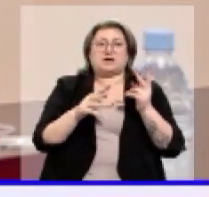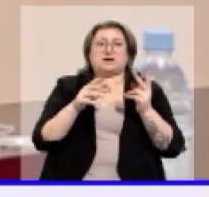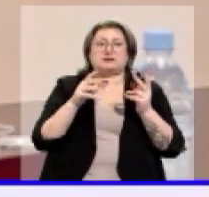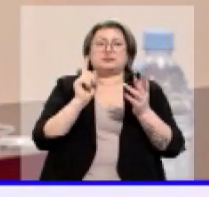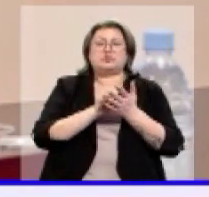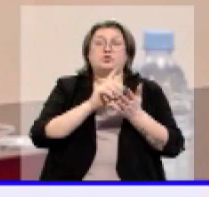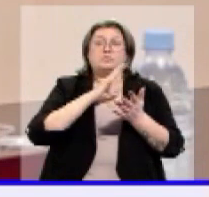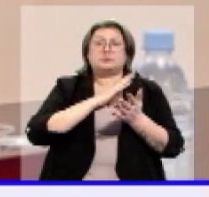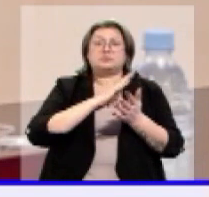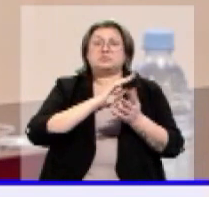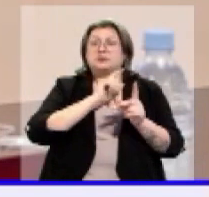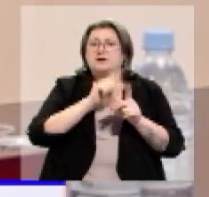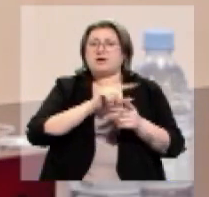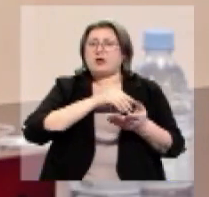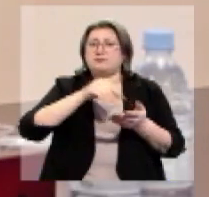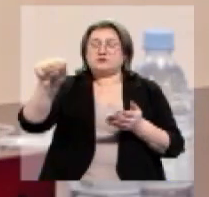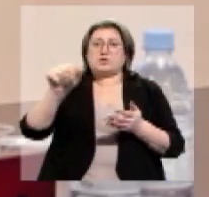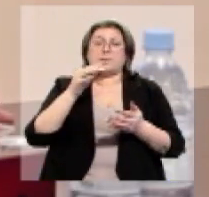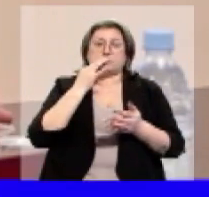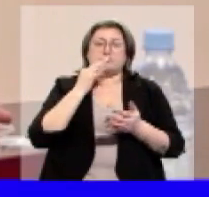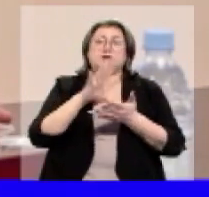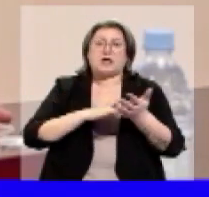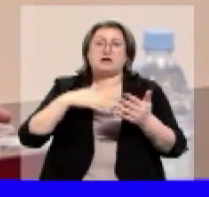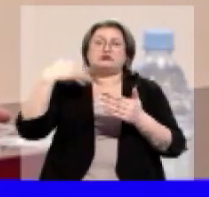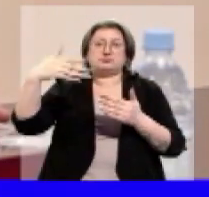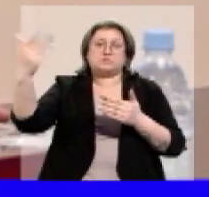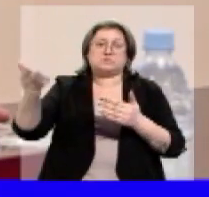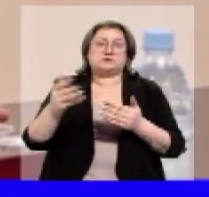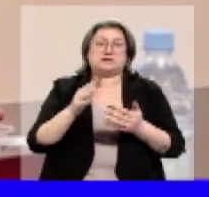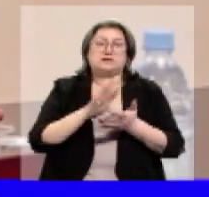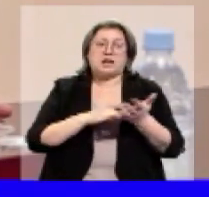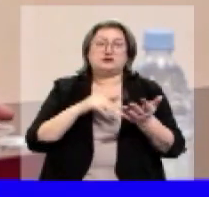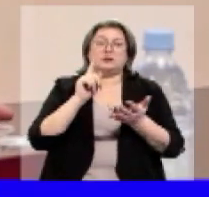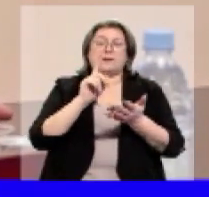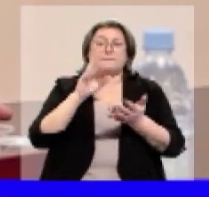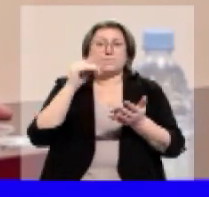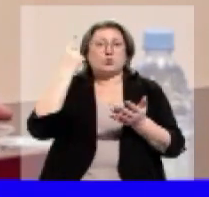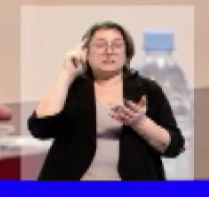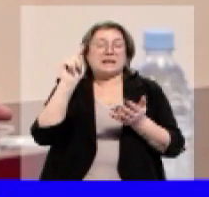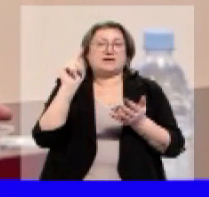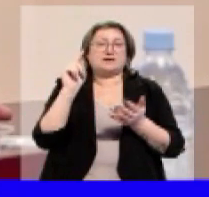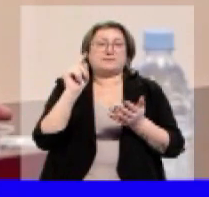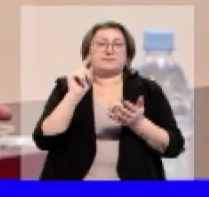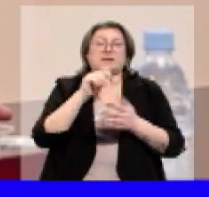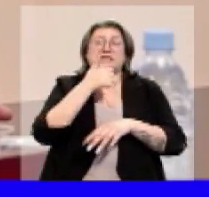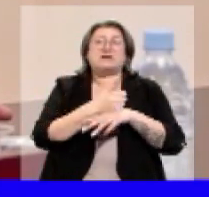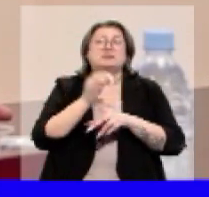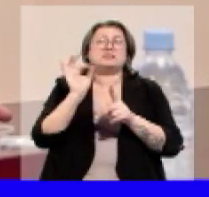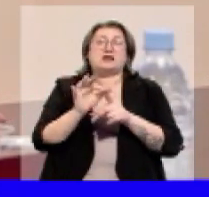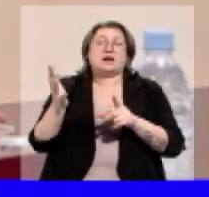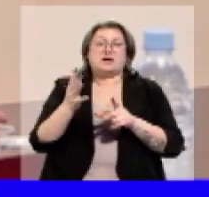расстояние, должно быть обустроено все. Потом мы пойдем дальше. Дальше это мы должны, по идее, основная цель